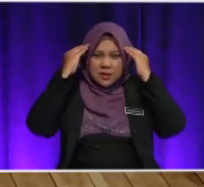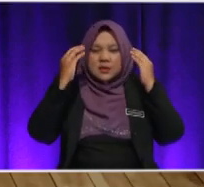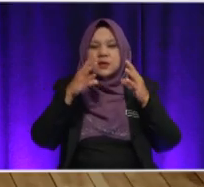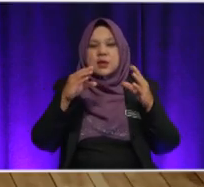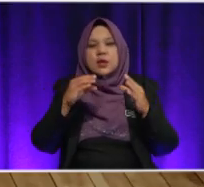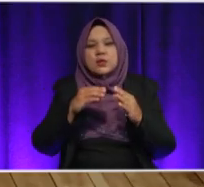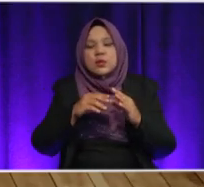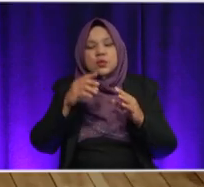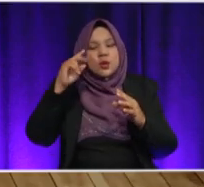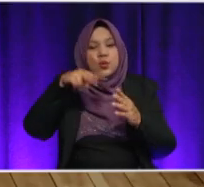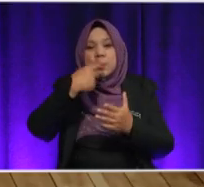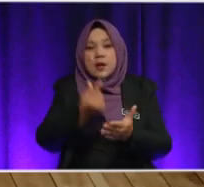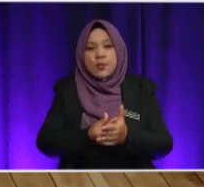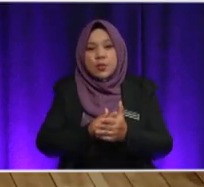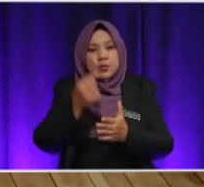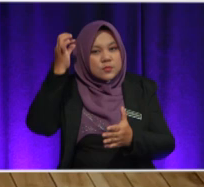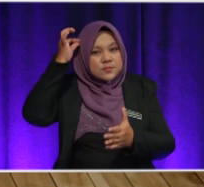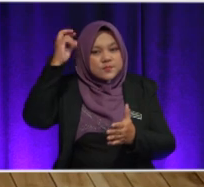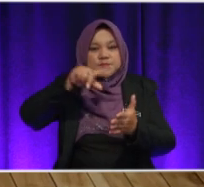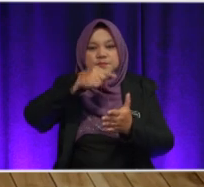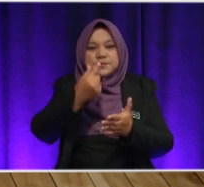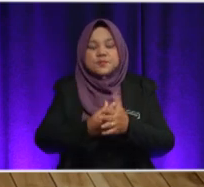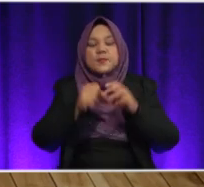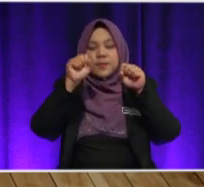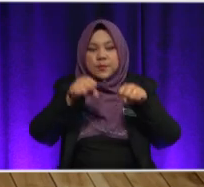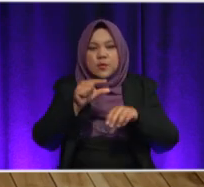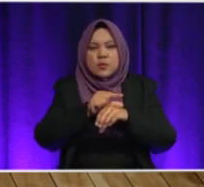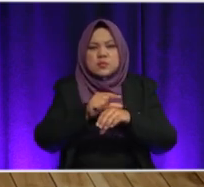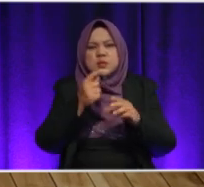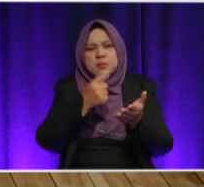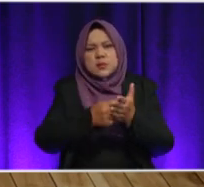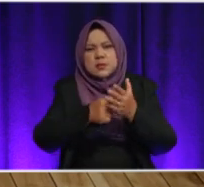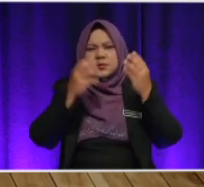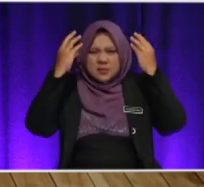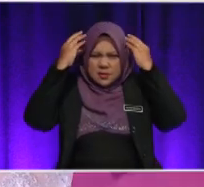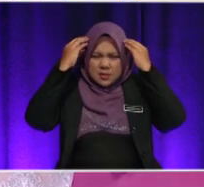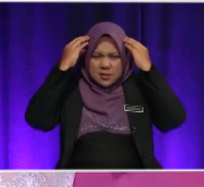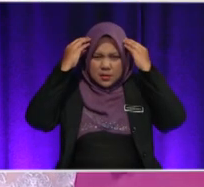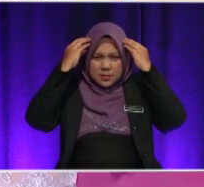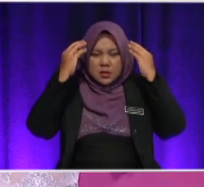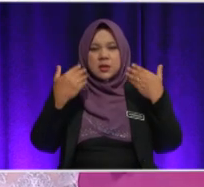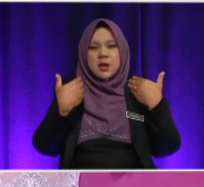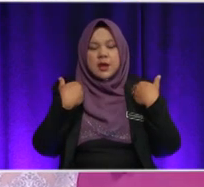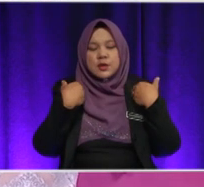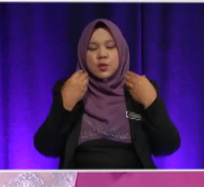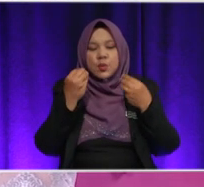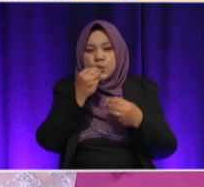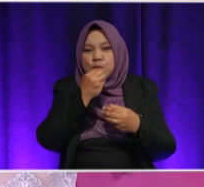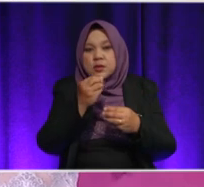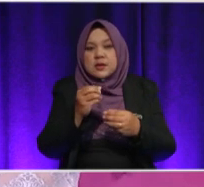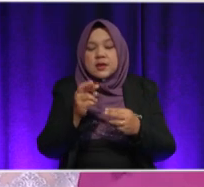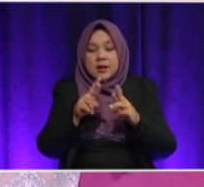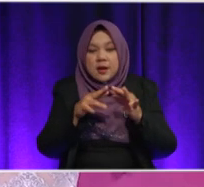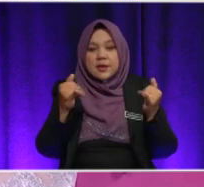masalah keguguran rambut jadi senang aja kalau ada tiba-tiba sakit kepala kan tak ada obat ada pula pokok bunga raya dekat rumah